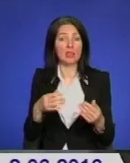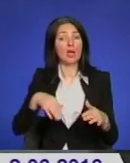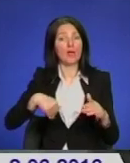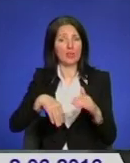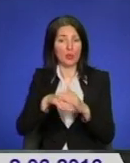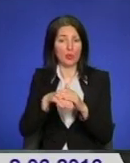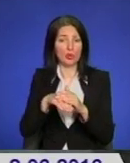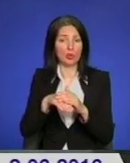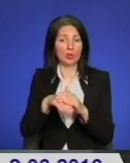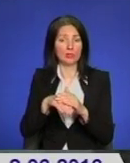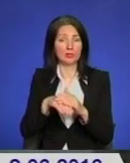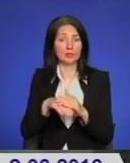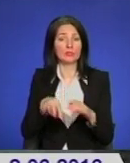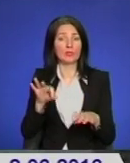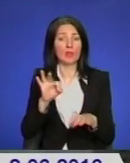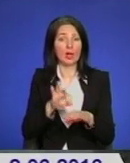відпусток,